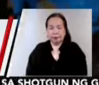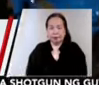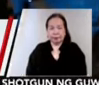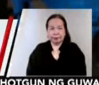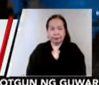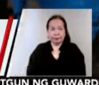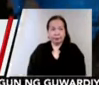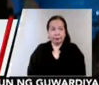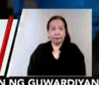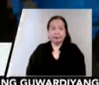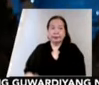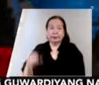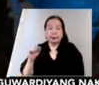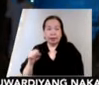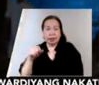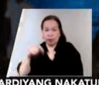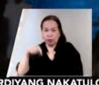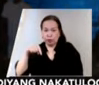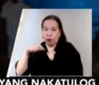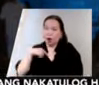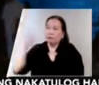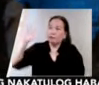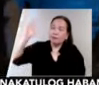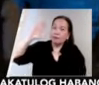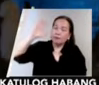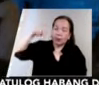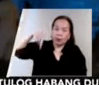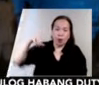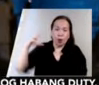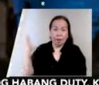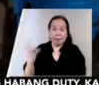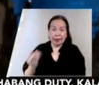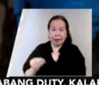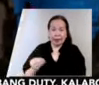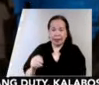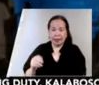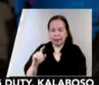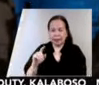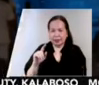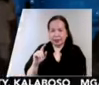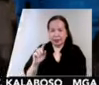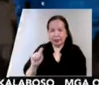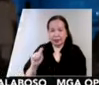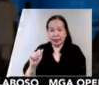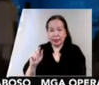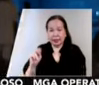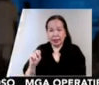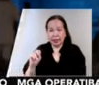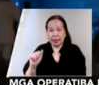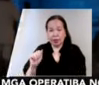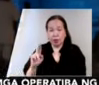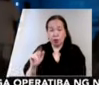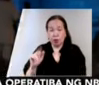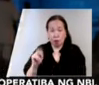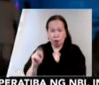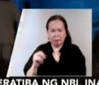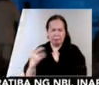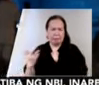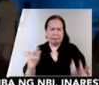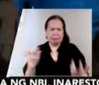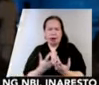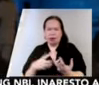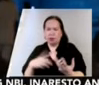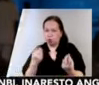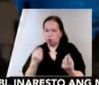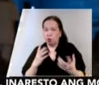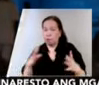Well, may kaharian dito sa Tanawan City, Batangas na perfect weekend getaway ng magbabarkada at magpapamilya. Tara, samahan niyo kong